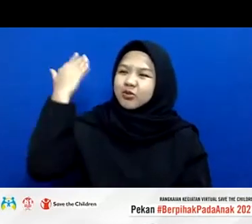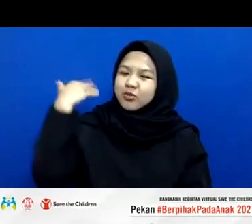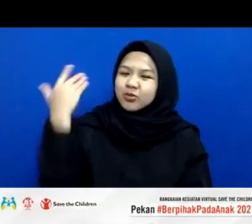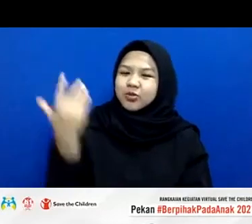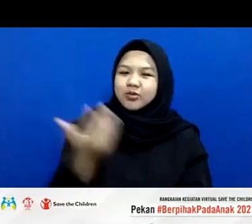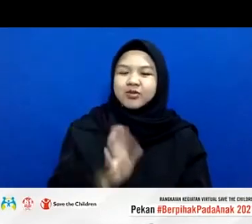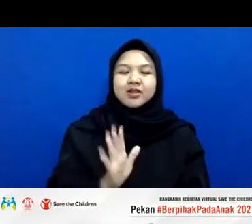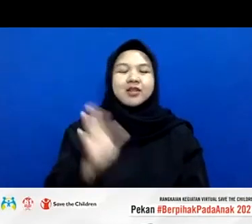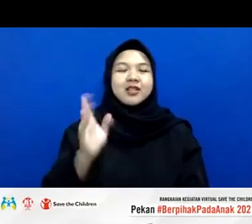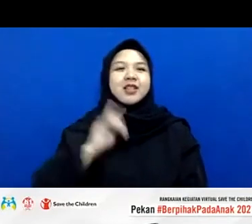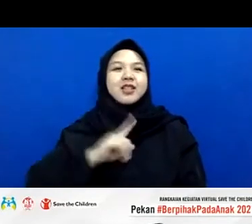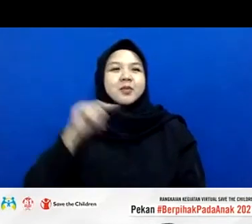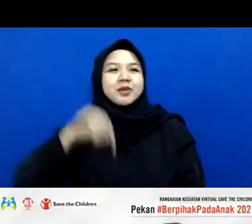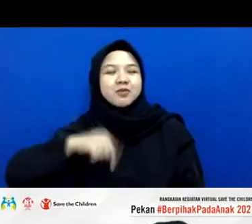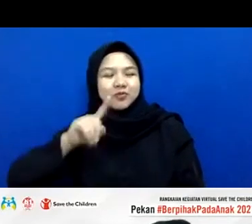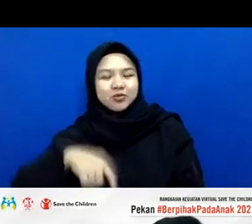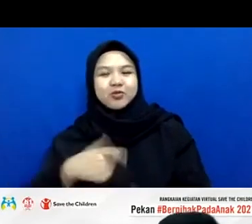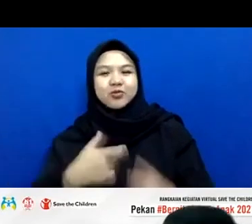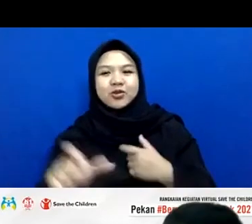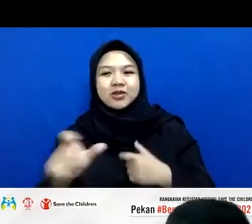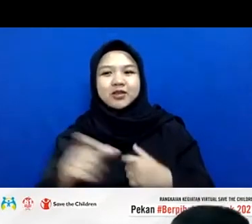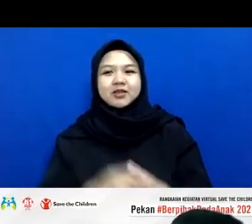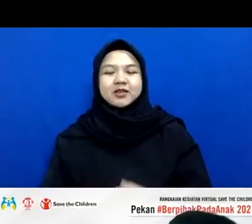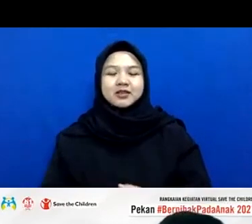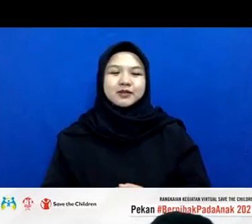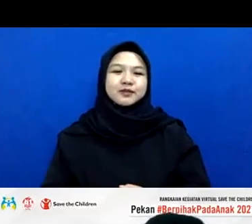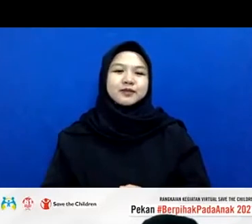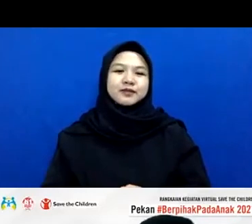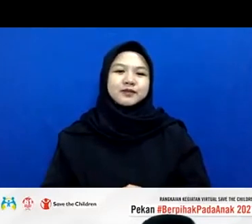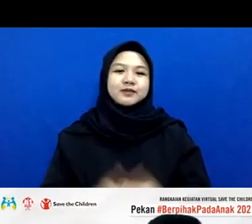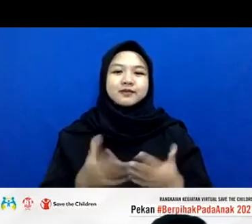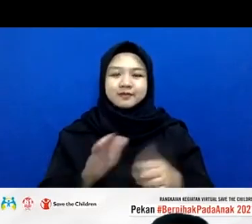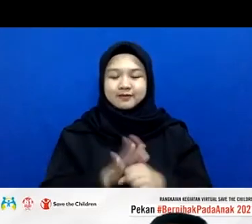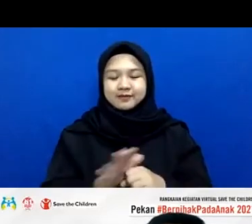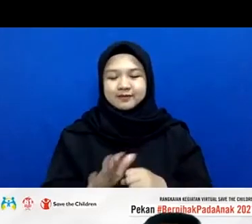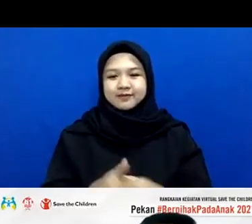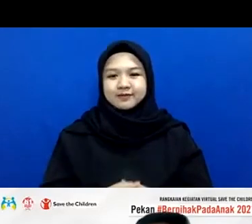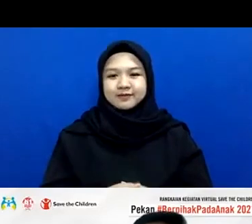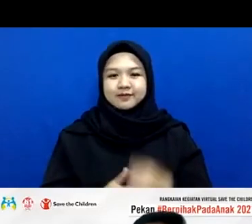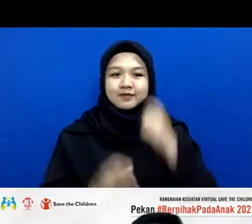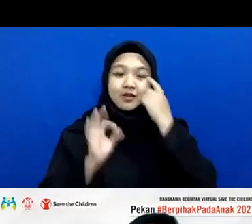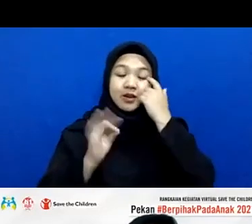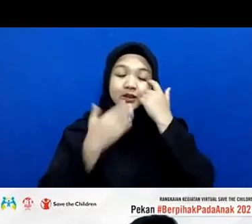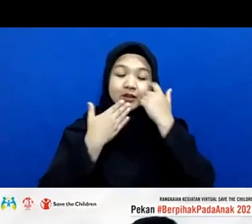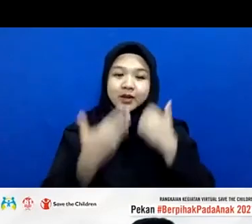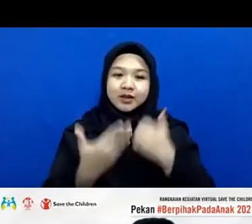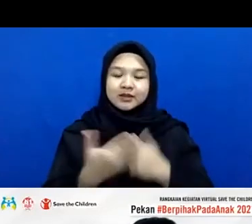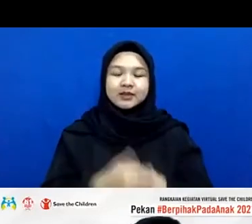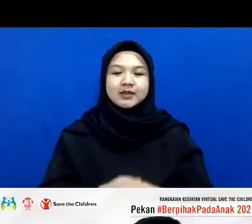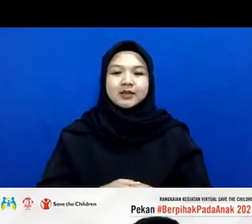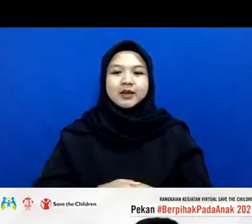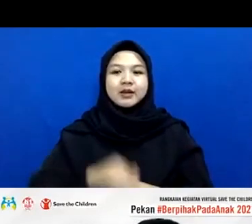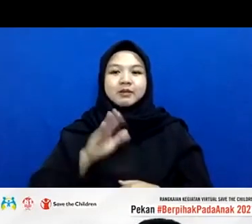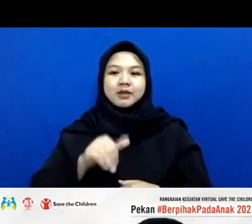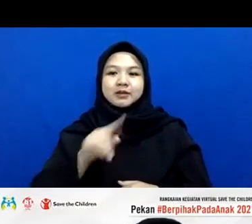dulu karena ini kan perlu proses. Nah, perlu proses. Saya kira itu. Ya. Oke, terima kasih Pak Zainal. Masih dari